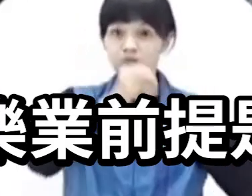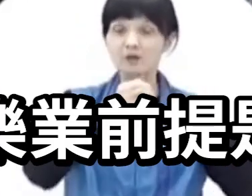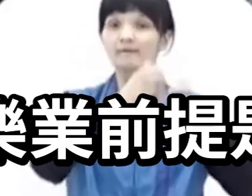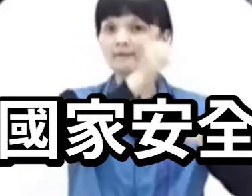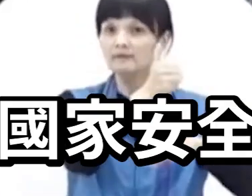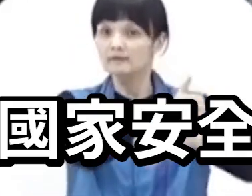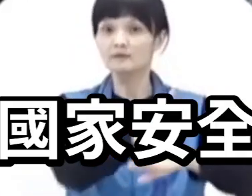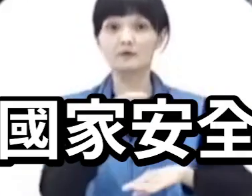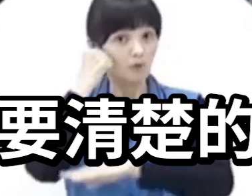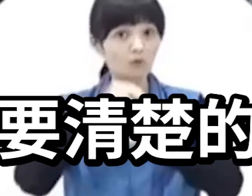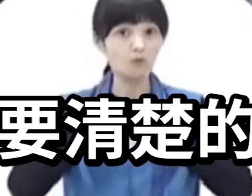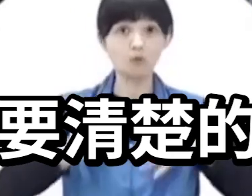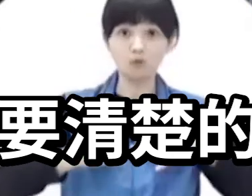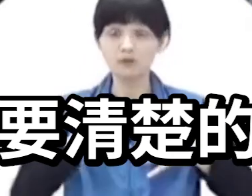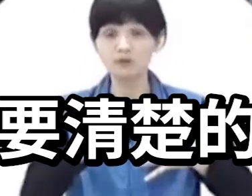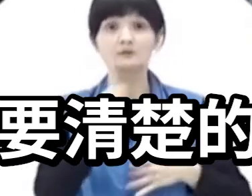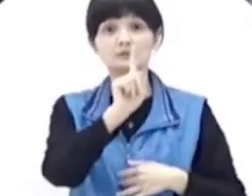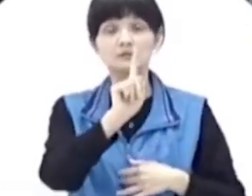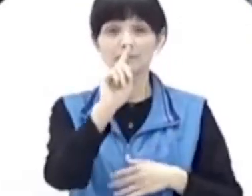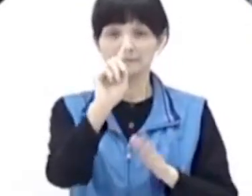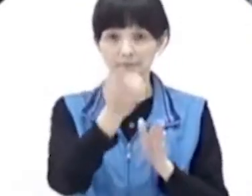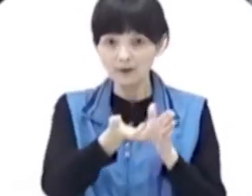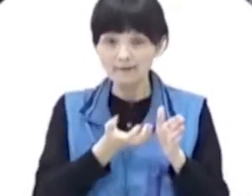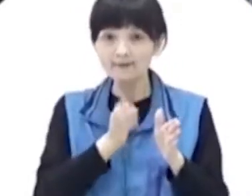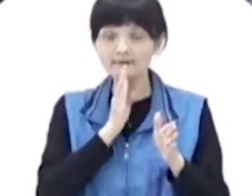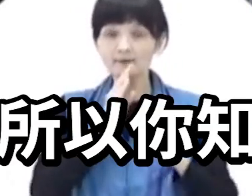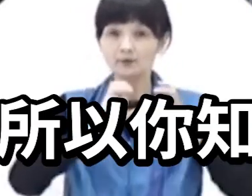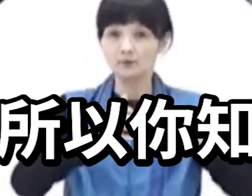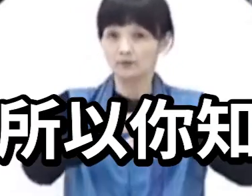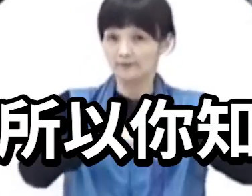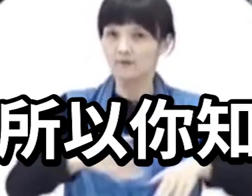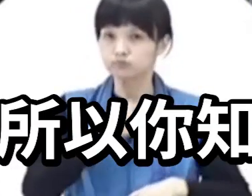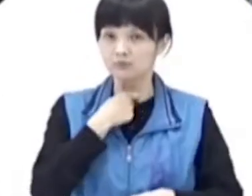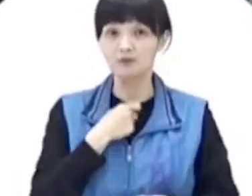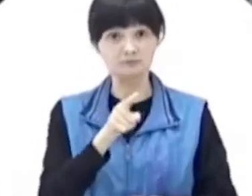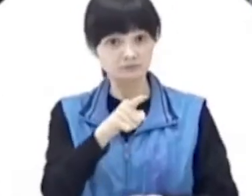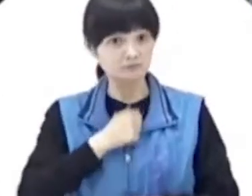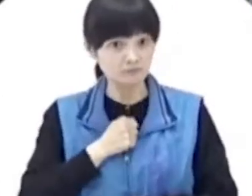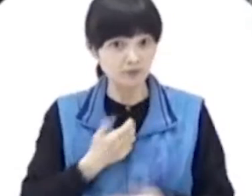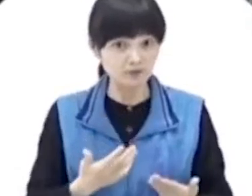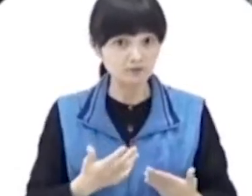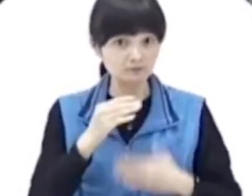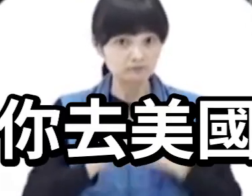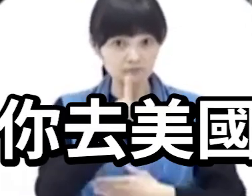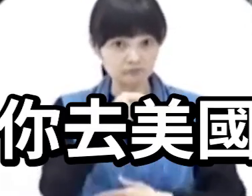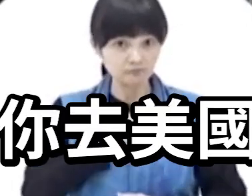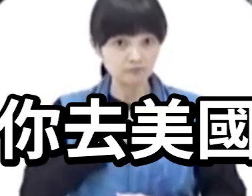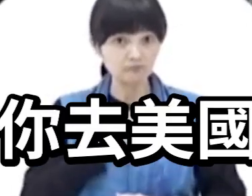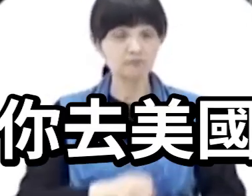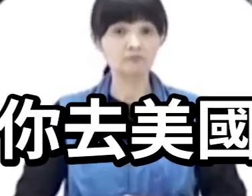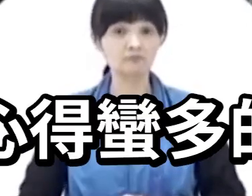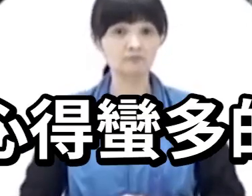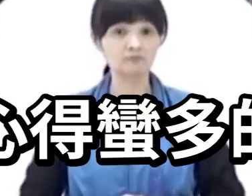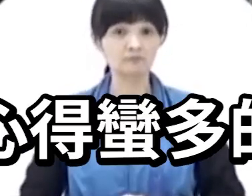的前提是什么？国家安全，你需要清楚的了解。市长，所以你知道吗？ 不错，你去